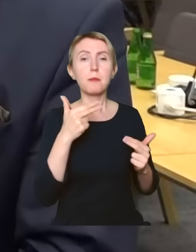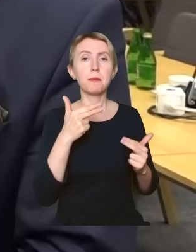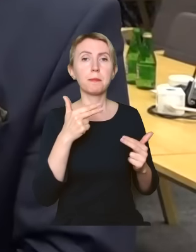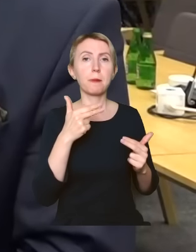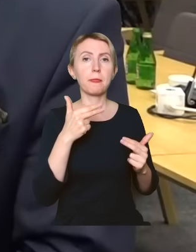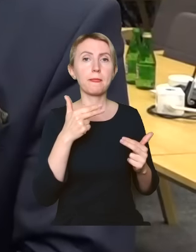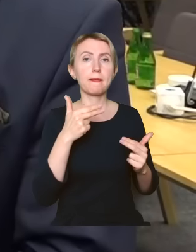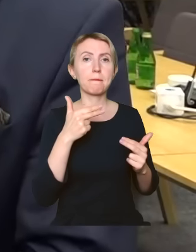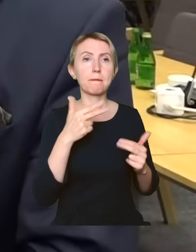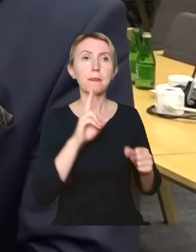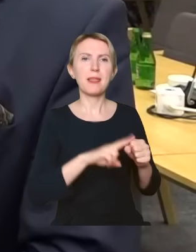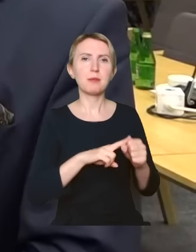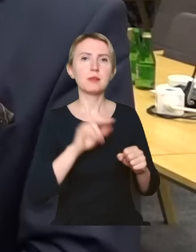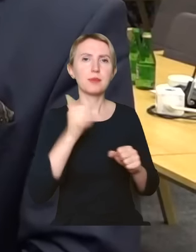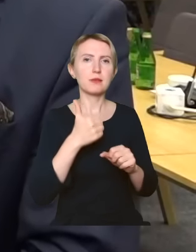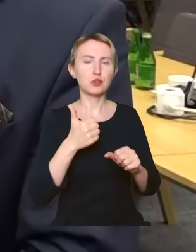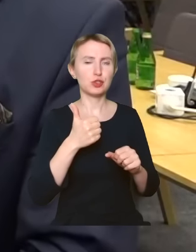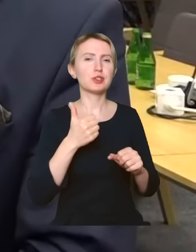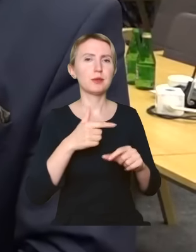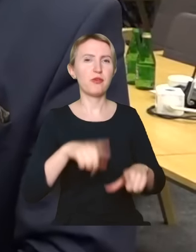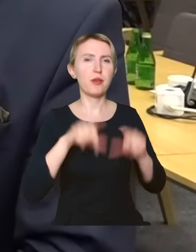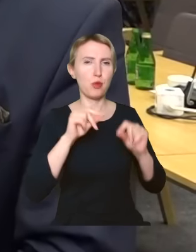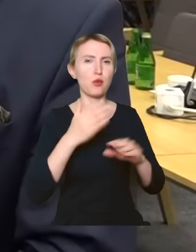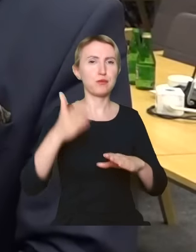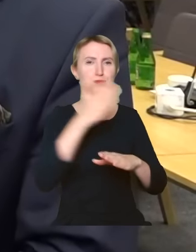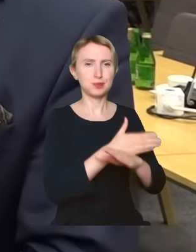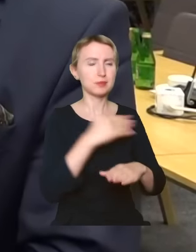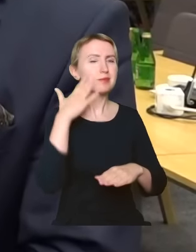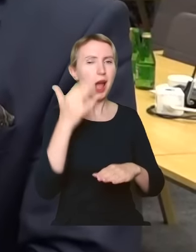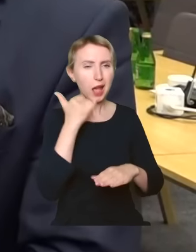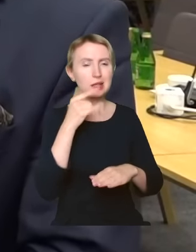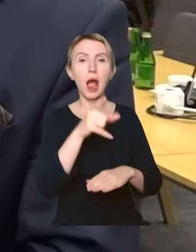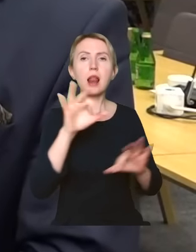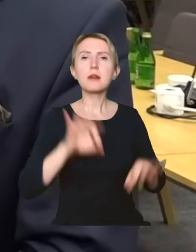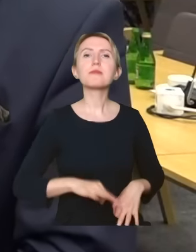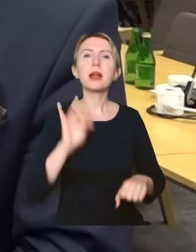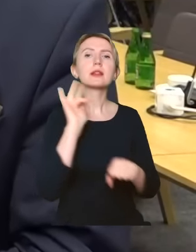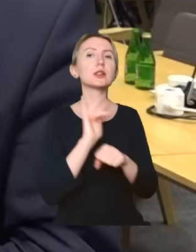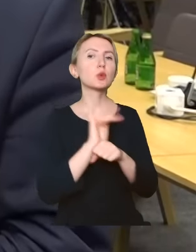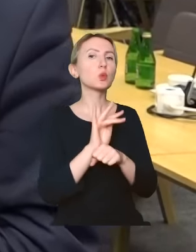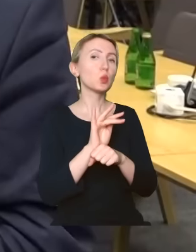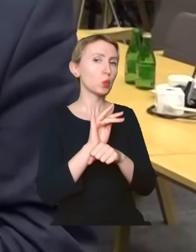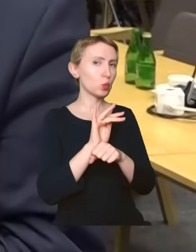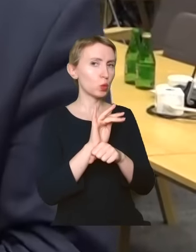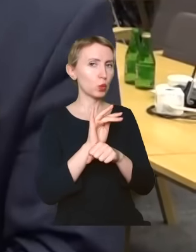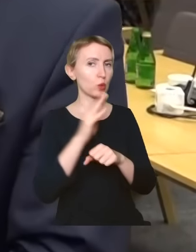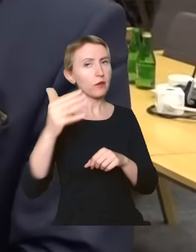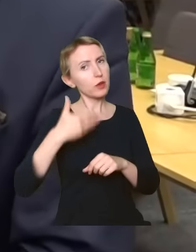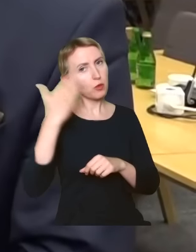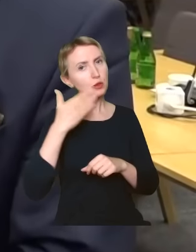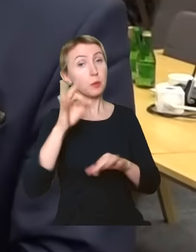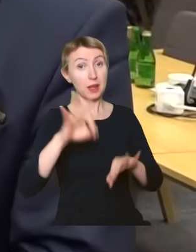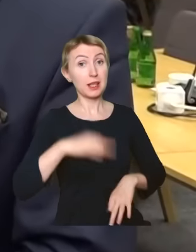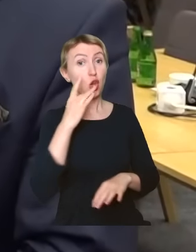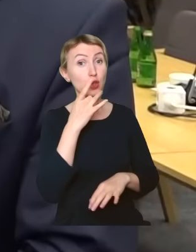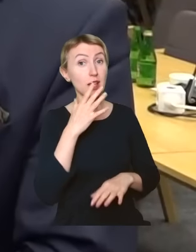przed terminem, pierwotnym terminem wyborów majowych. Natomiast panu zarzuca się wypowiedź, czy pana się oskarża o